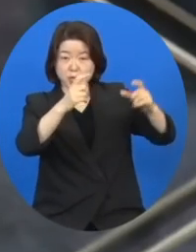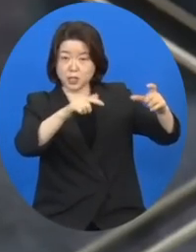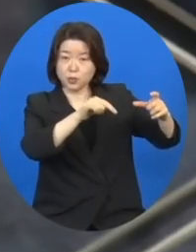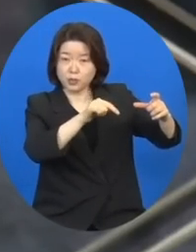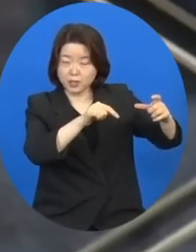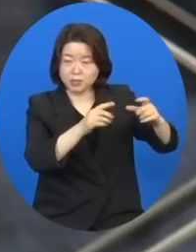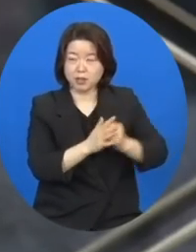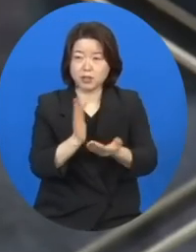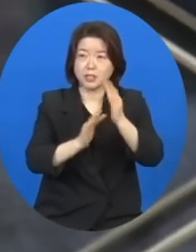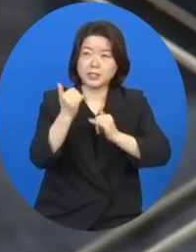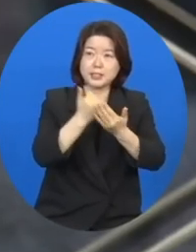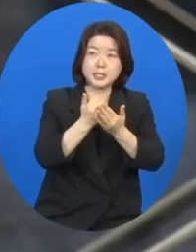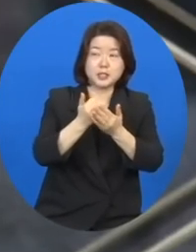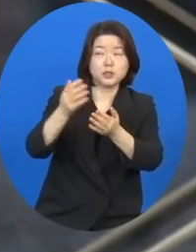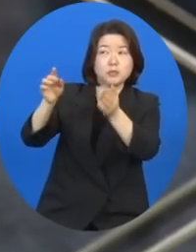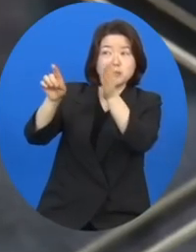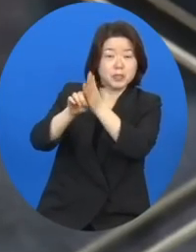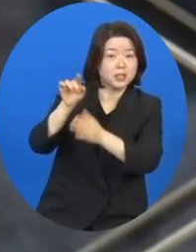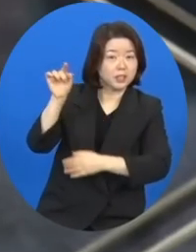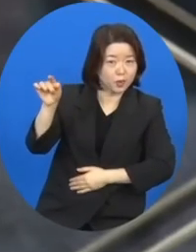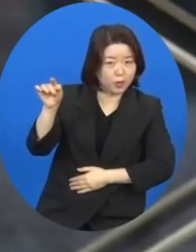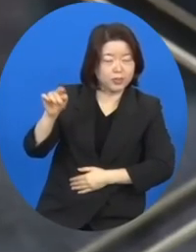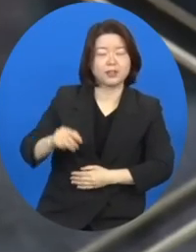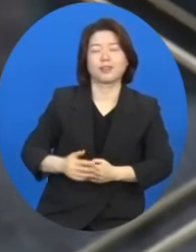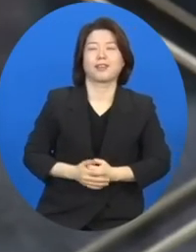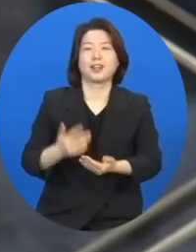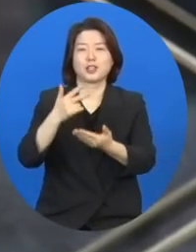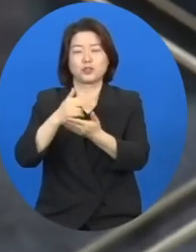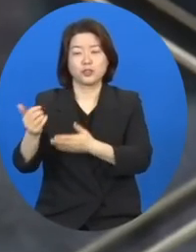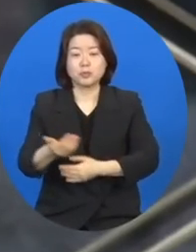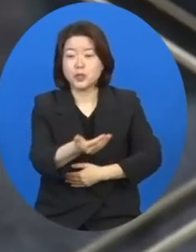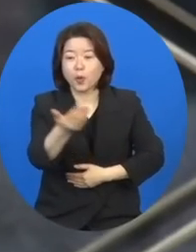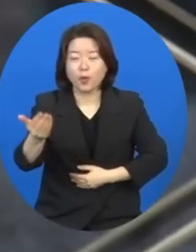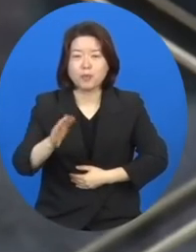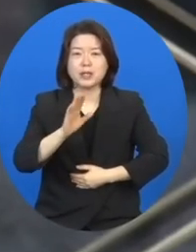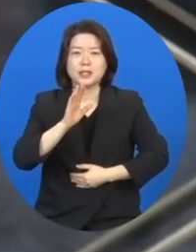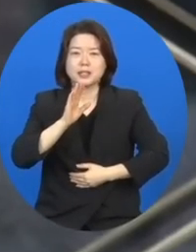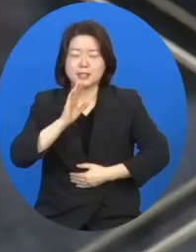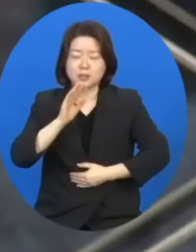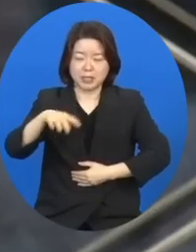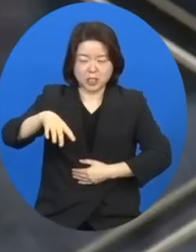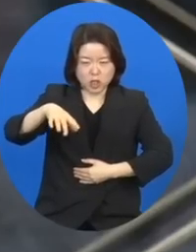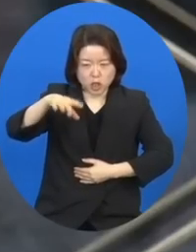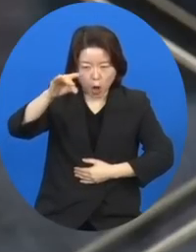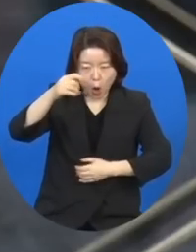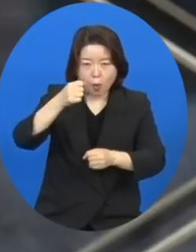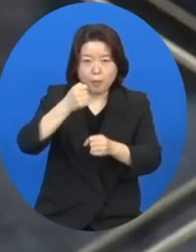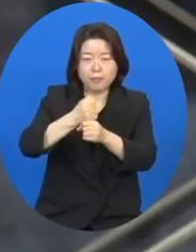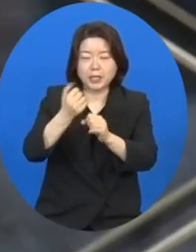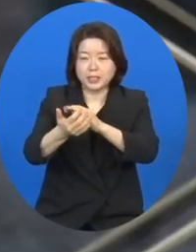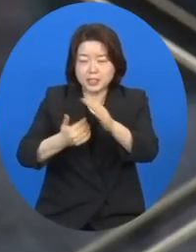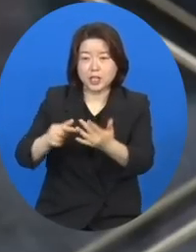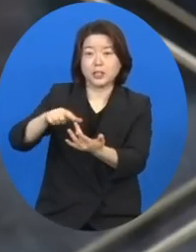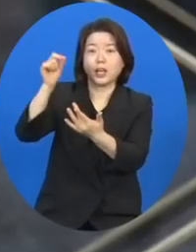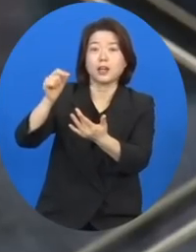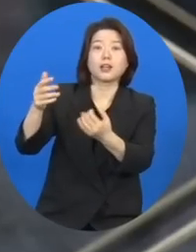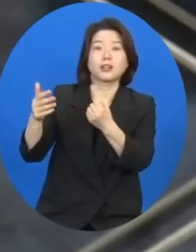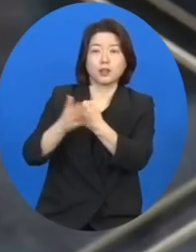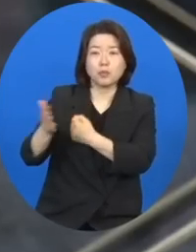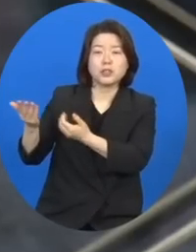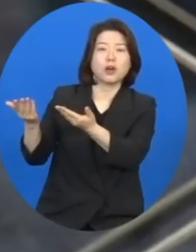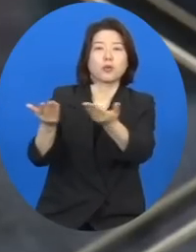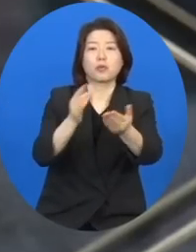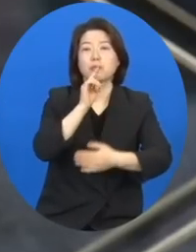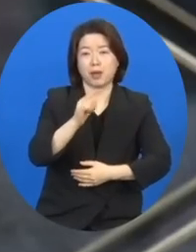예수님을 믿는다는 것은 주님께서 여러분들을 창세 전에 택하셨기 때문입니다. 이런 표현을 쓰거든요.